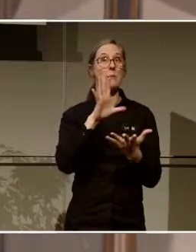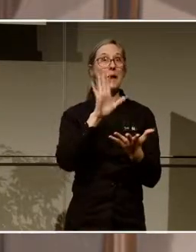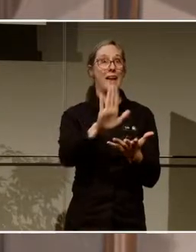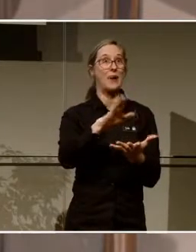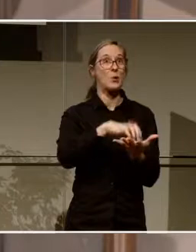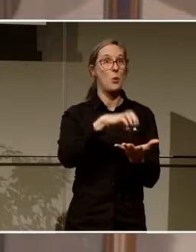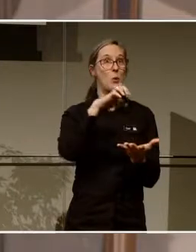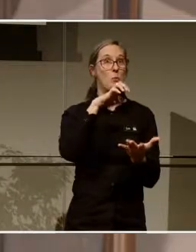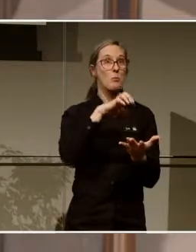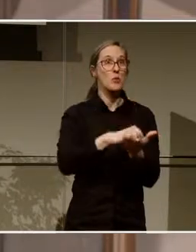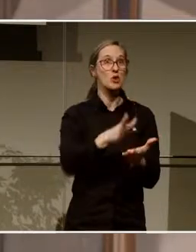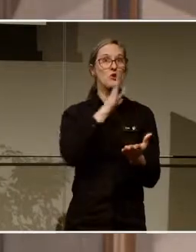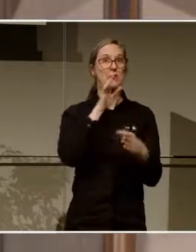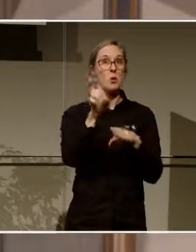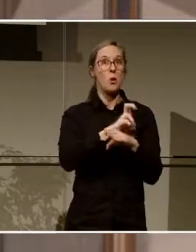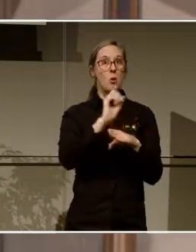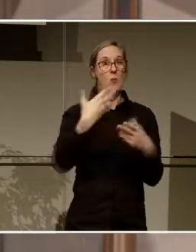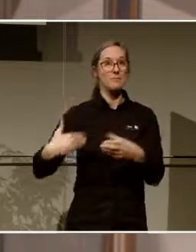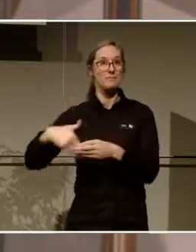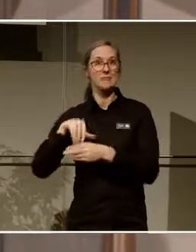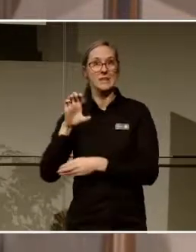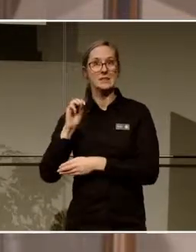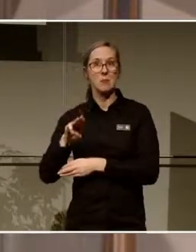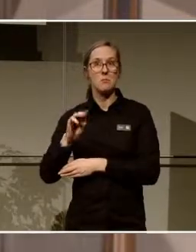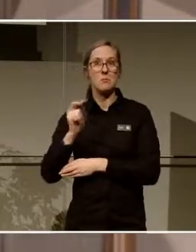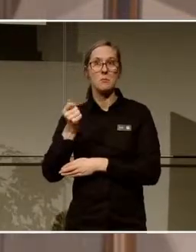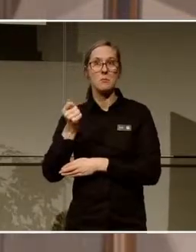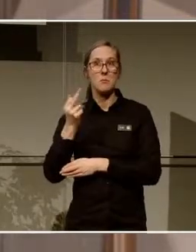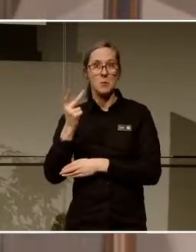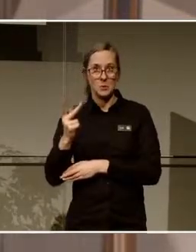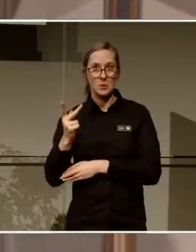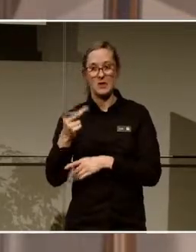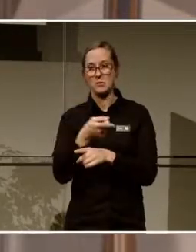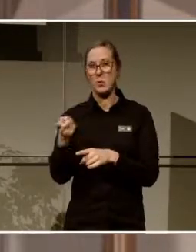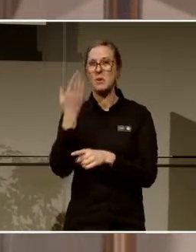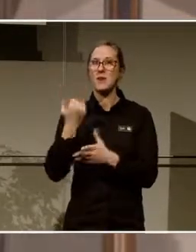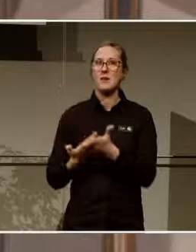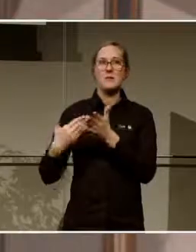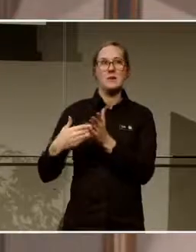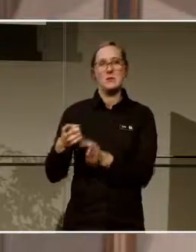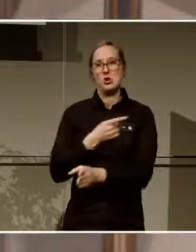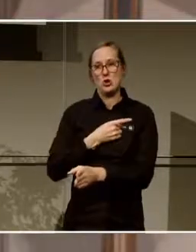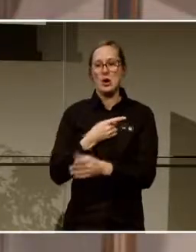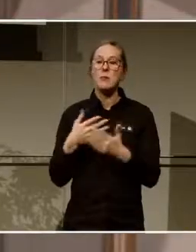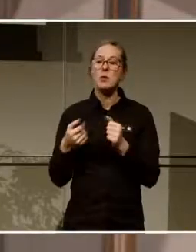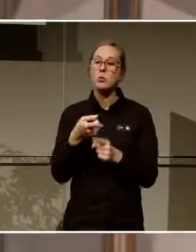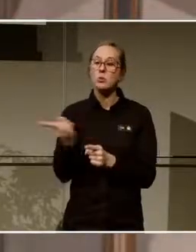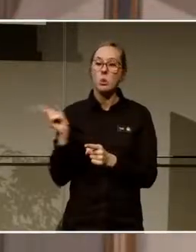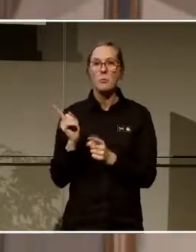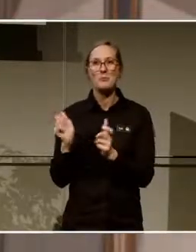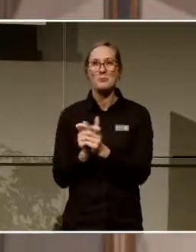medlemmar i Sambruk, för att det är många kommuner som redan är det. De kan bistå med mycket. Så Sambruk är någon